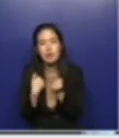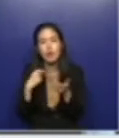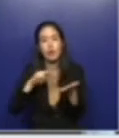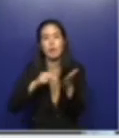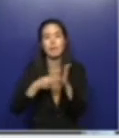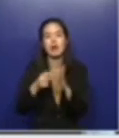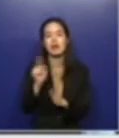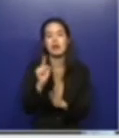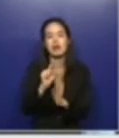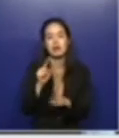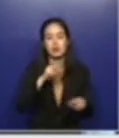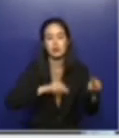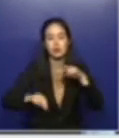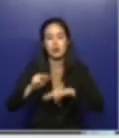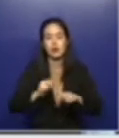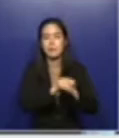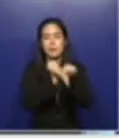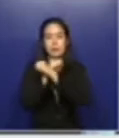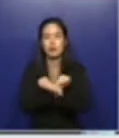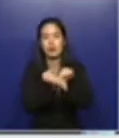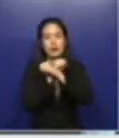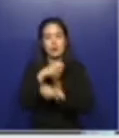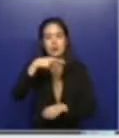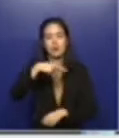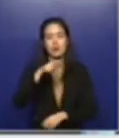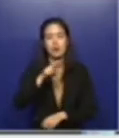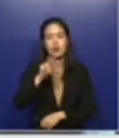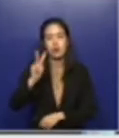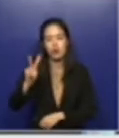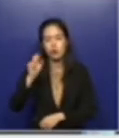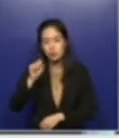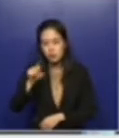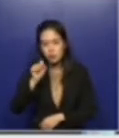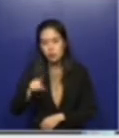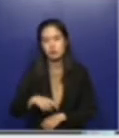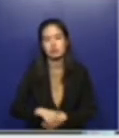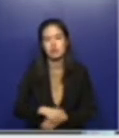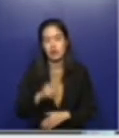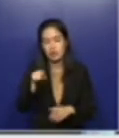TikTok นี่ดีมากเขียนดีครับอย่าไปไล่จับเขาก็แล้วกัน